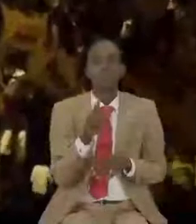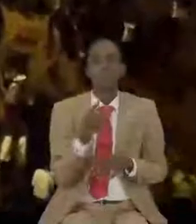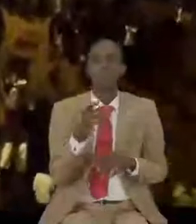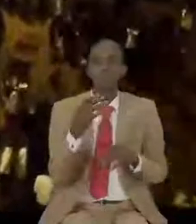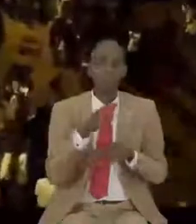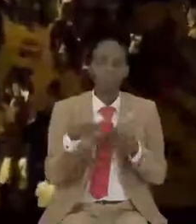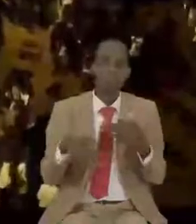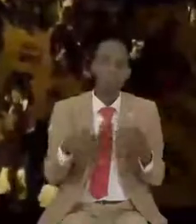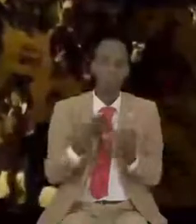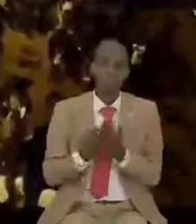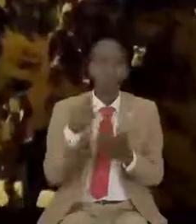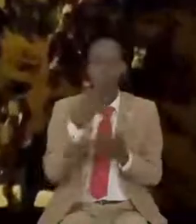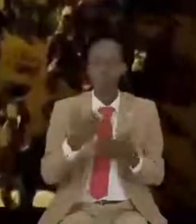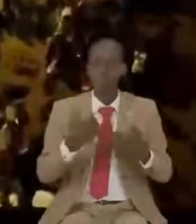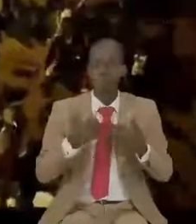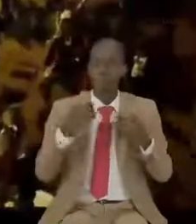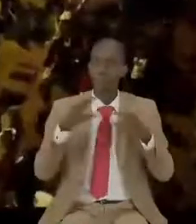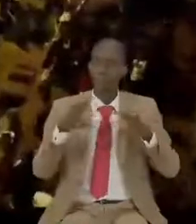Que le Seigneur vous bénisse.